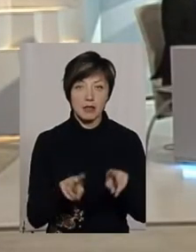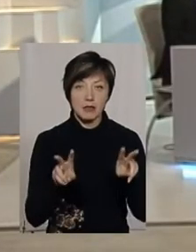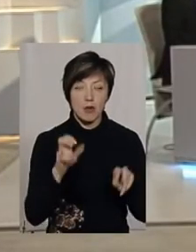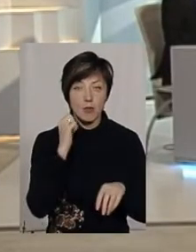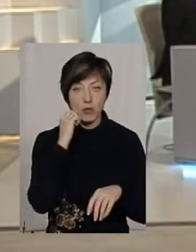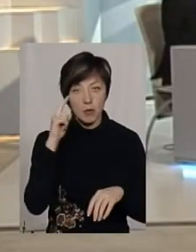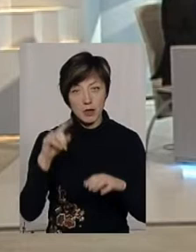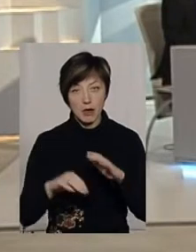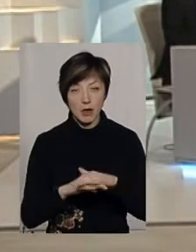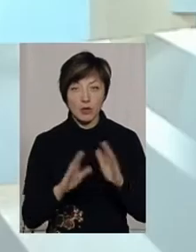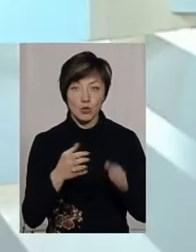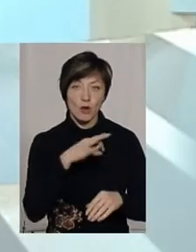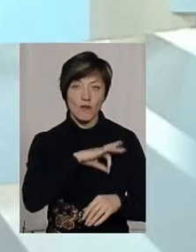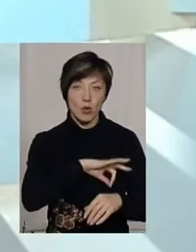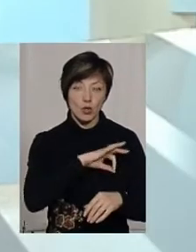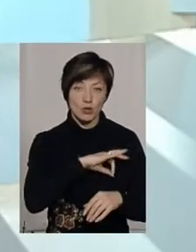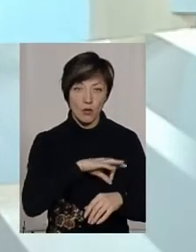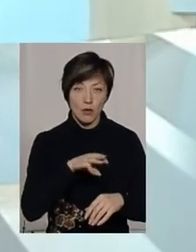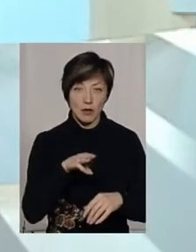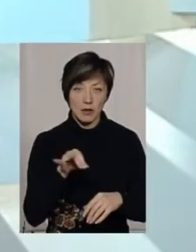Московського патріархату, буде використовувати